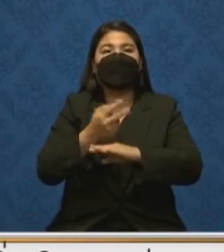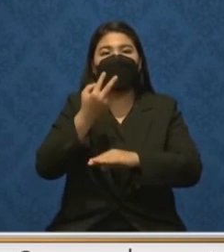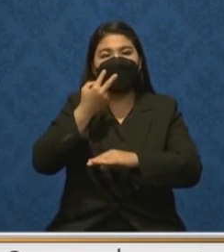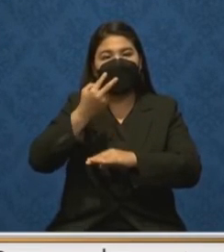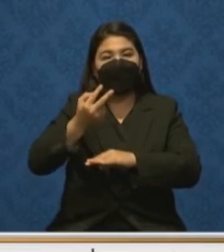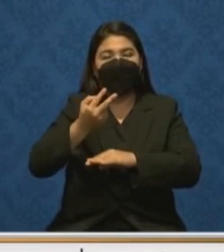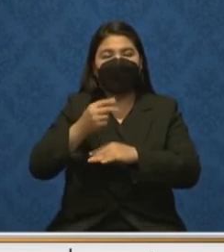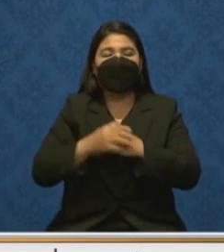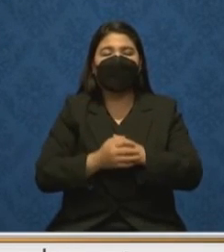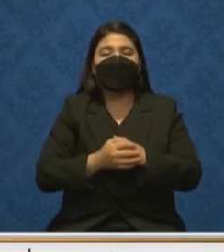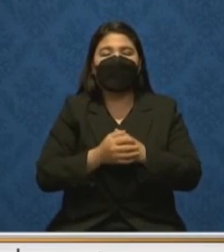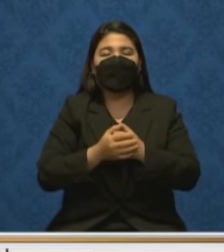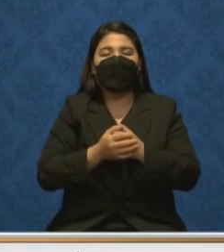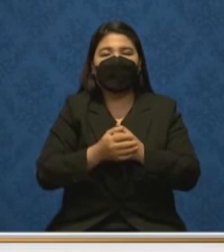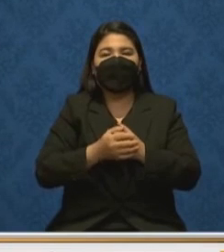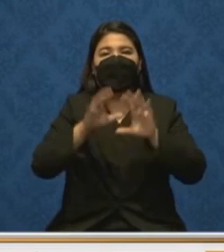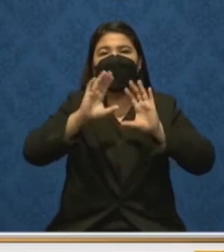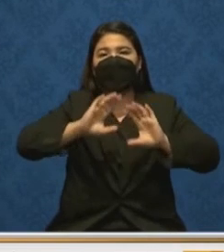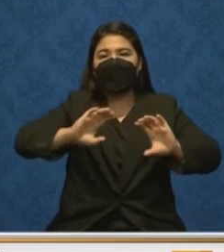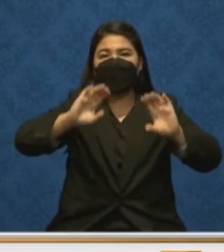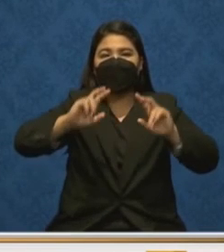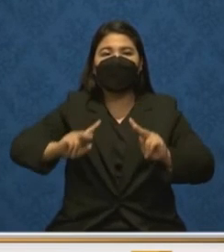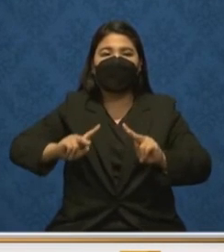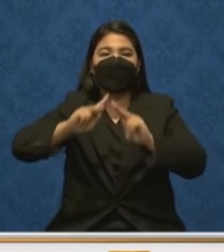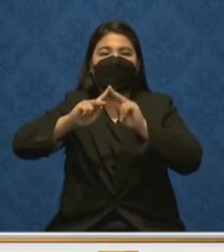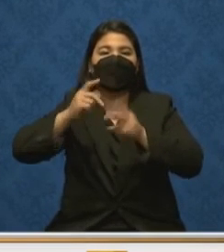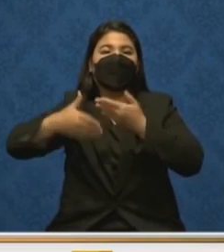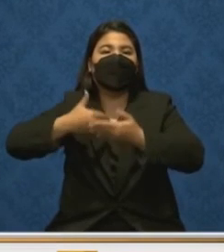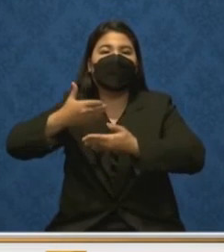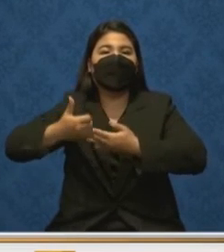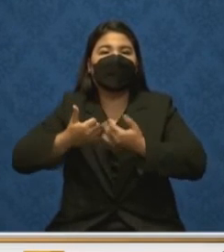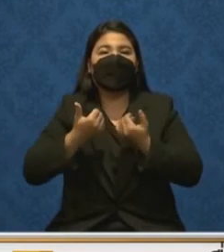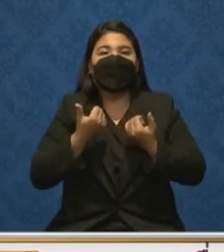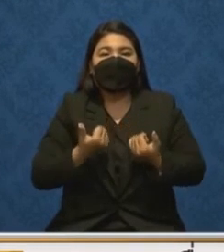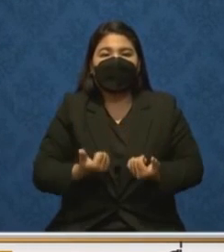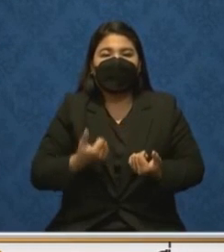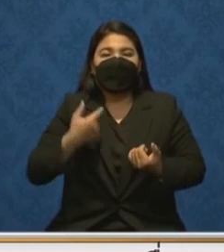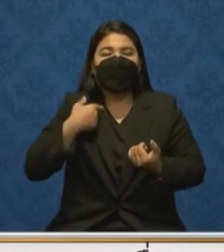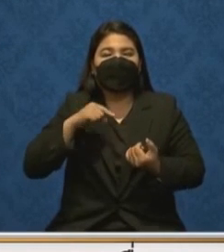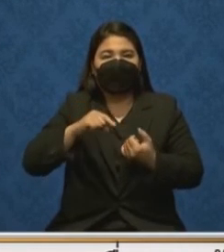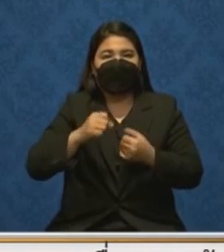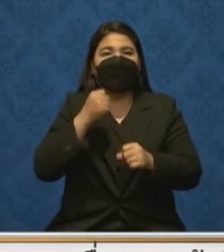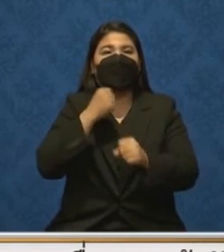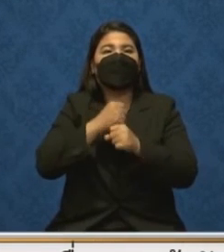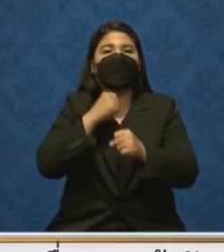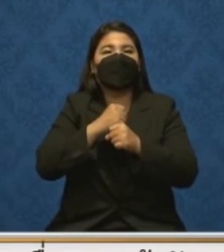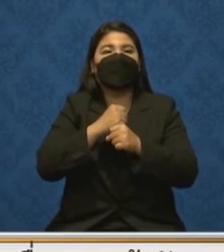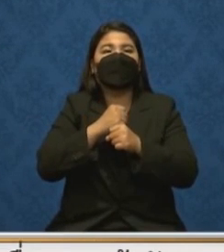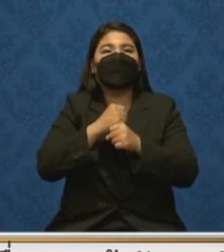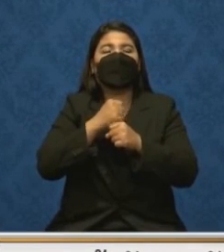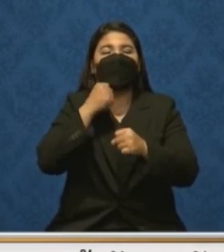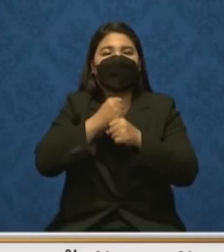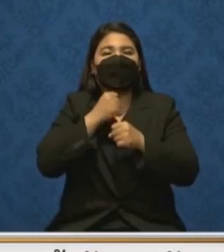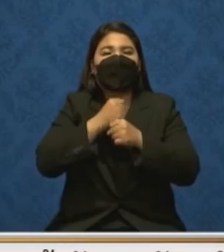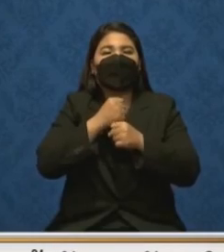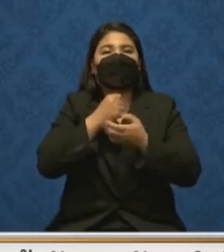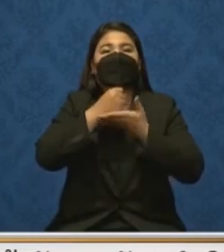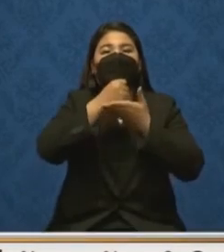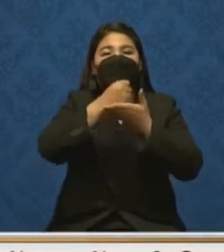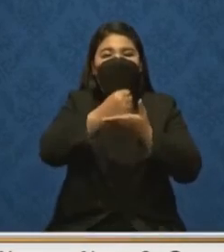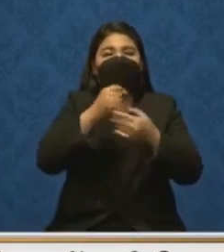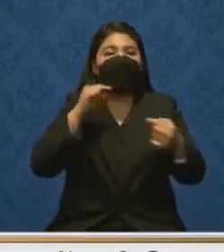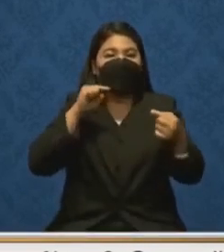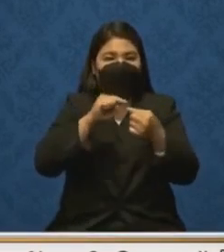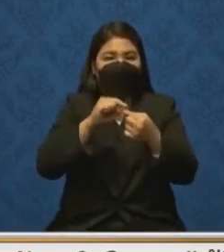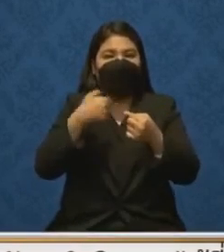็ภาพว่ารัฐบาลและสุมผานิได้ตอบโจทย์การจัดงบประมาณปี 6 ๆ